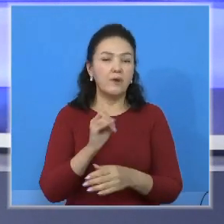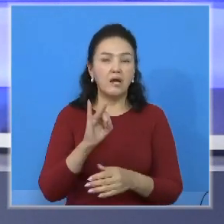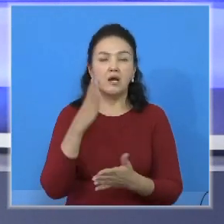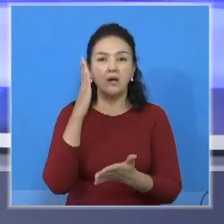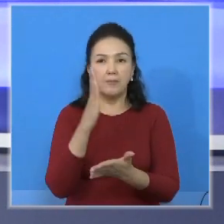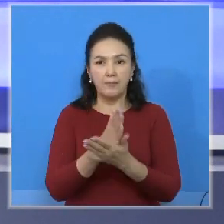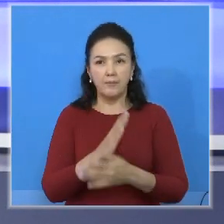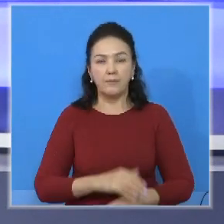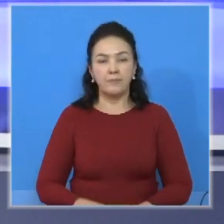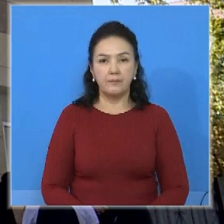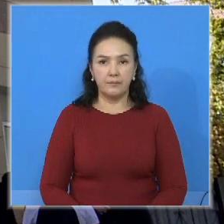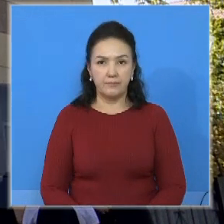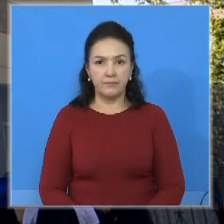бар.